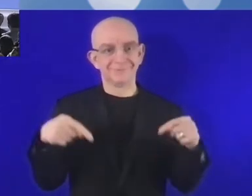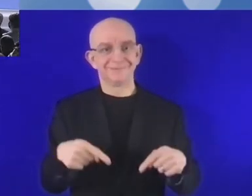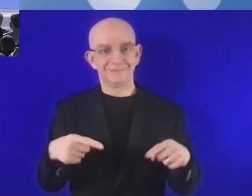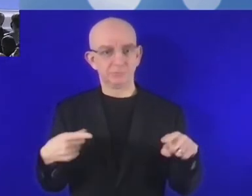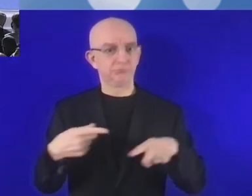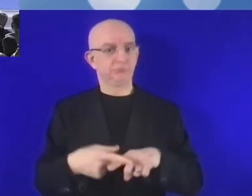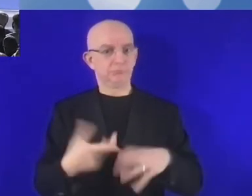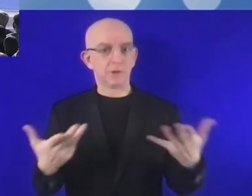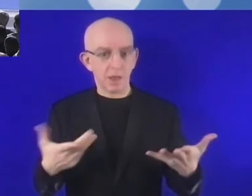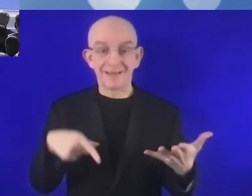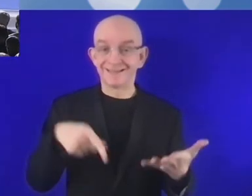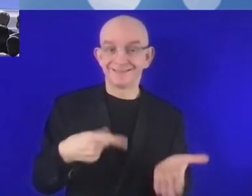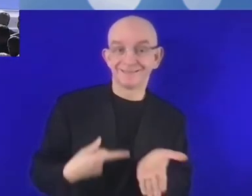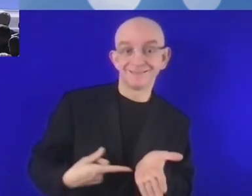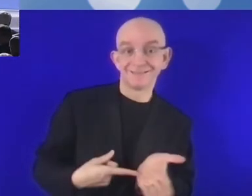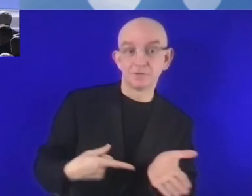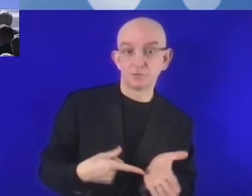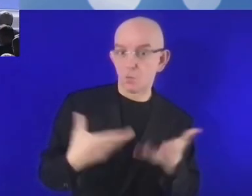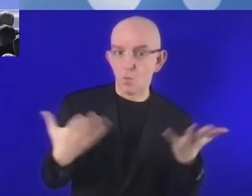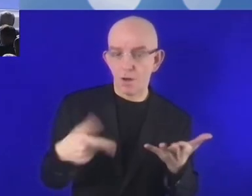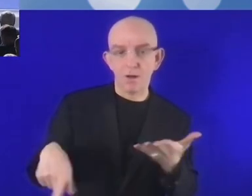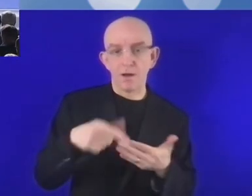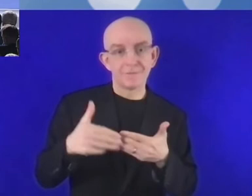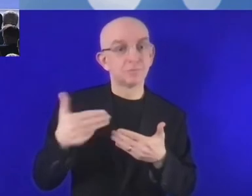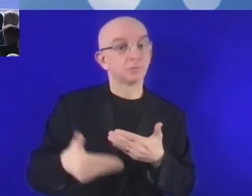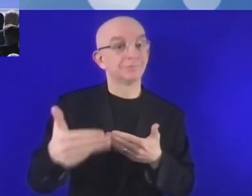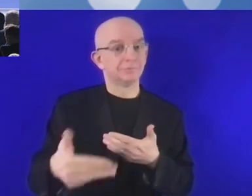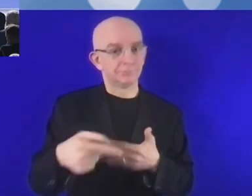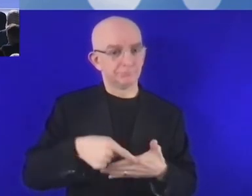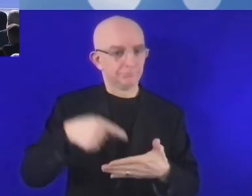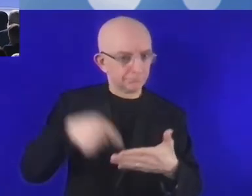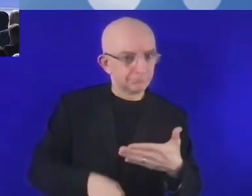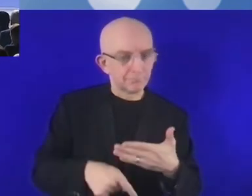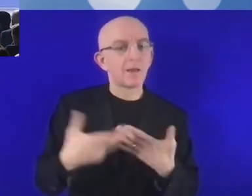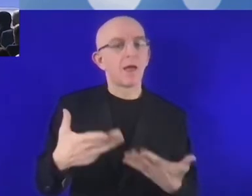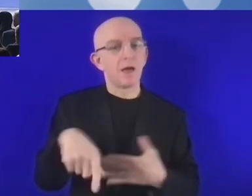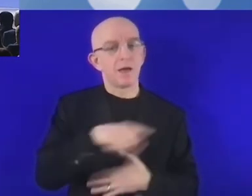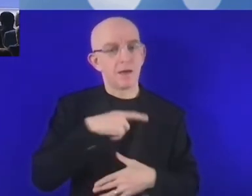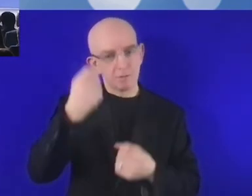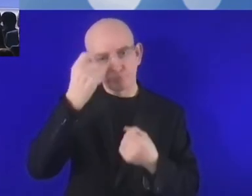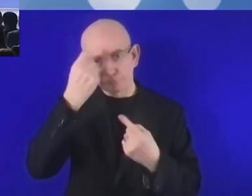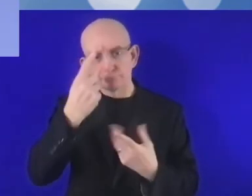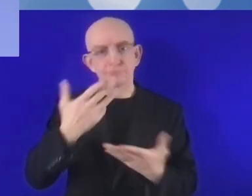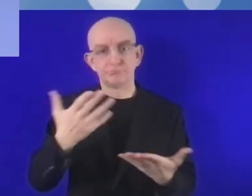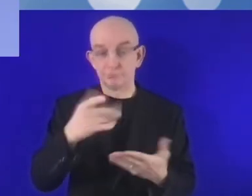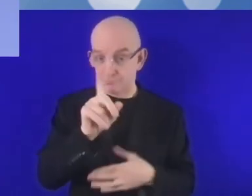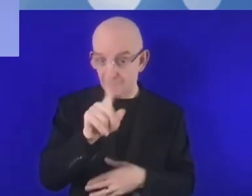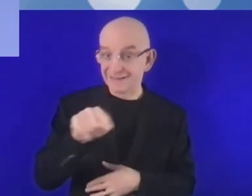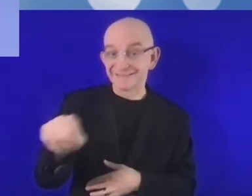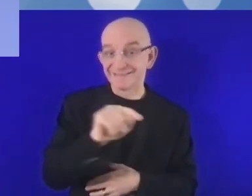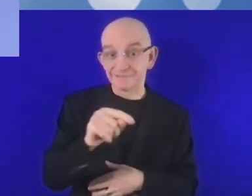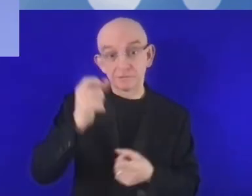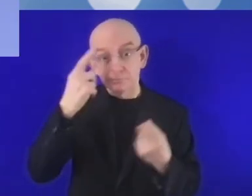تحسنت حالتنا الصحية. نحن نقف الآن في مفترق الطرق